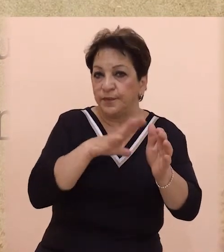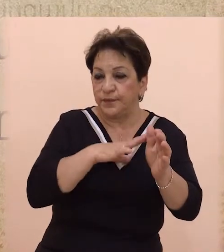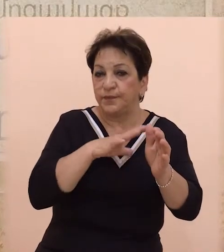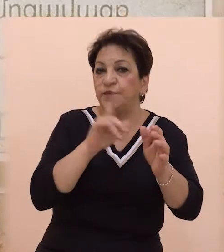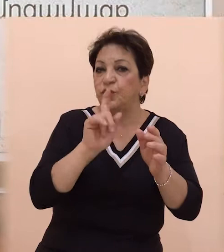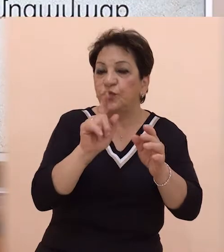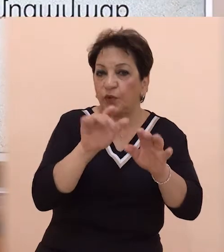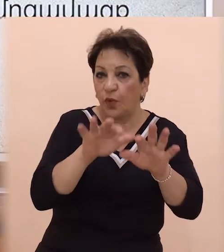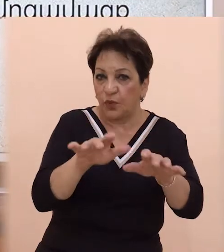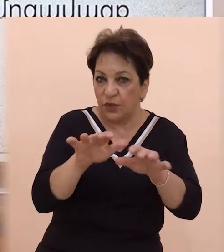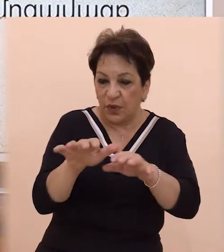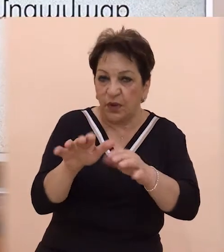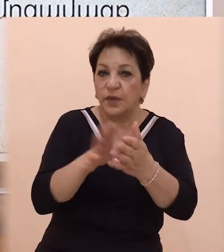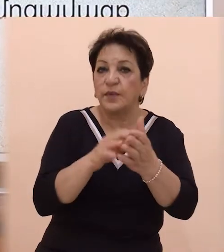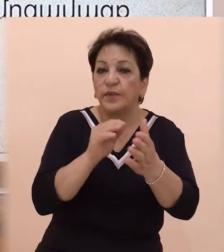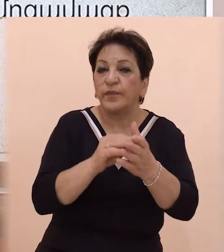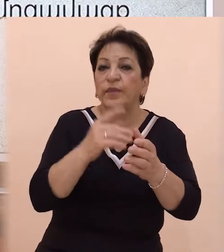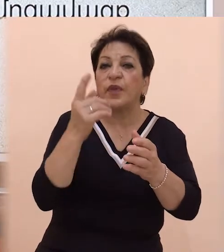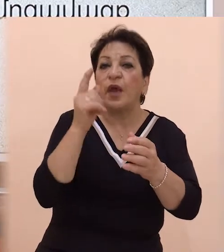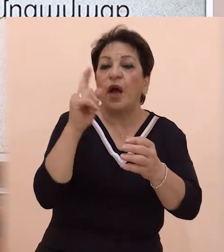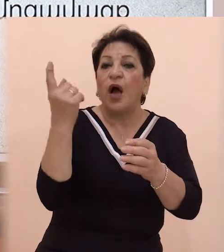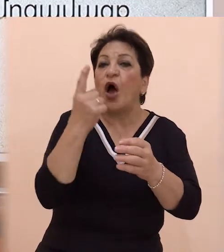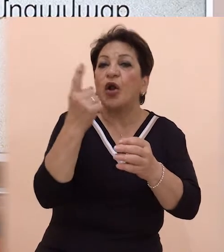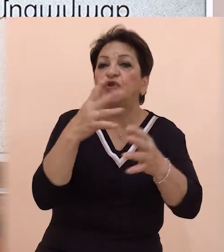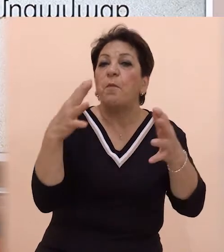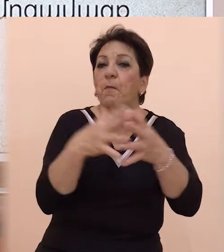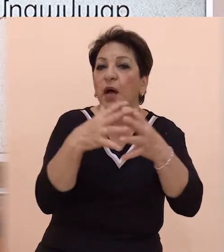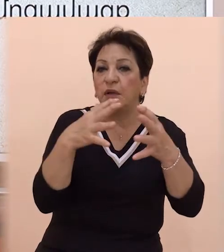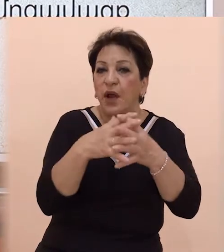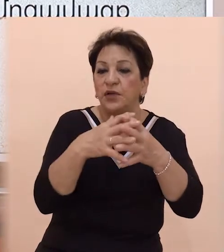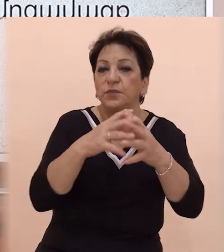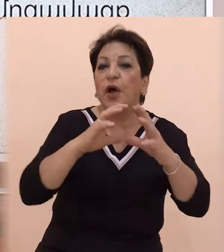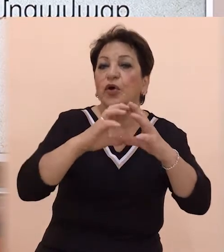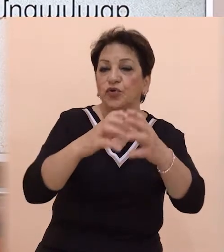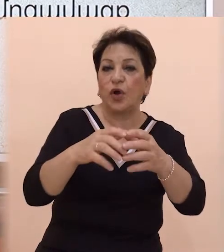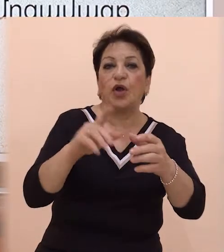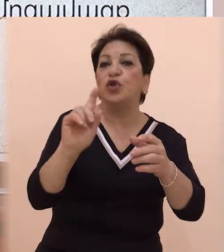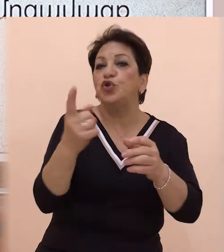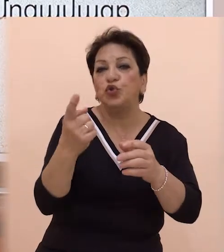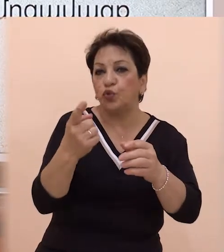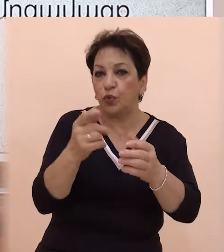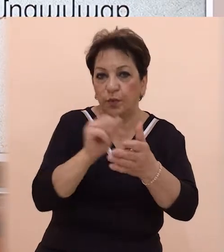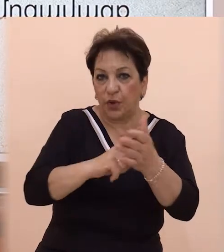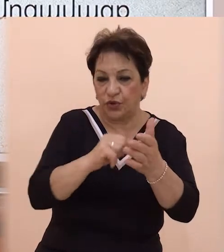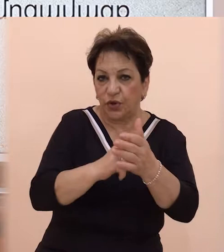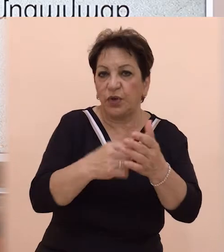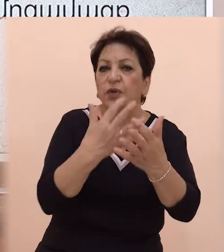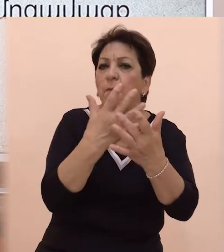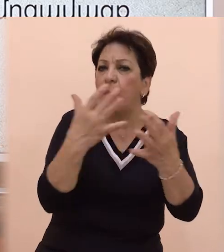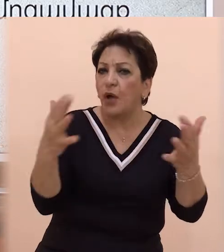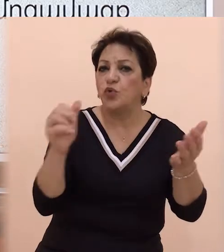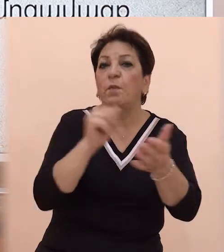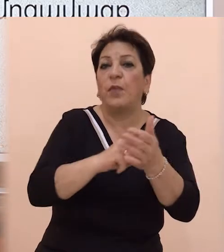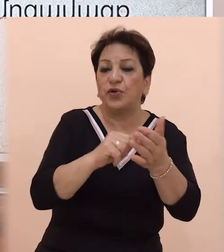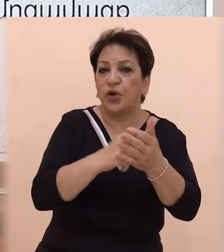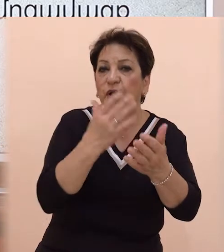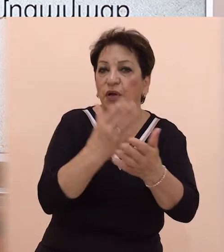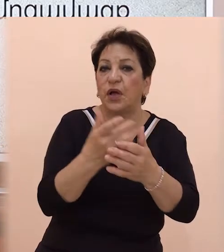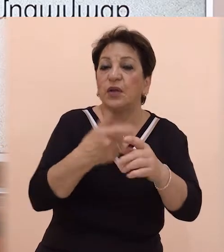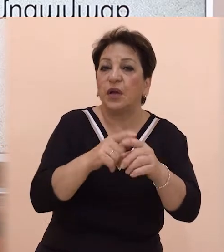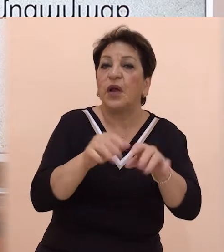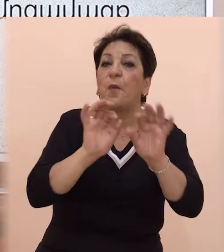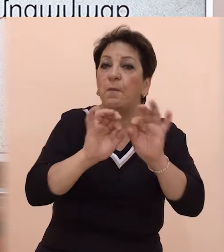ինչու բրնգվեց առաջին աշխարամարդը։ Անկասկած կան բազում պատճարներ, բայց այսոր կխոսենք